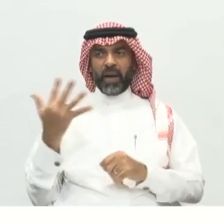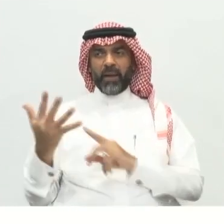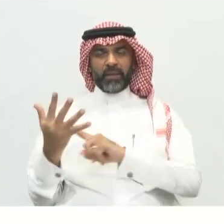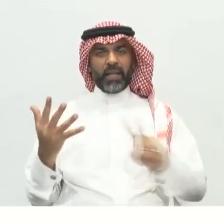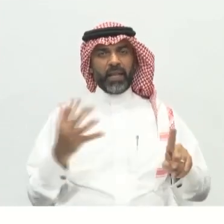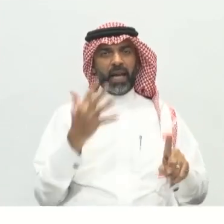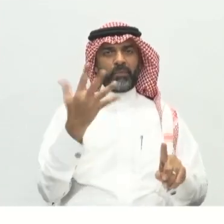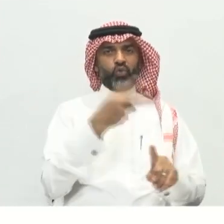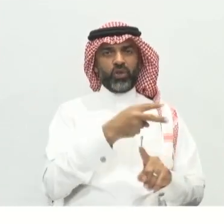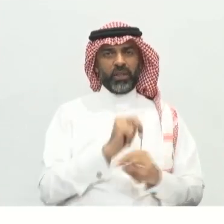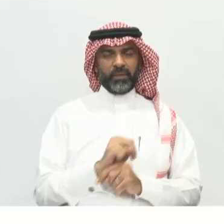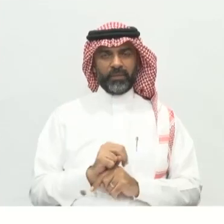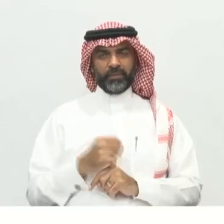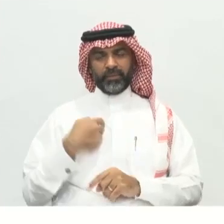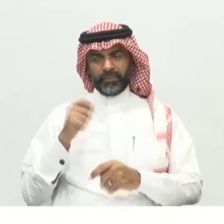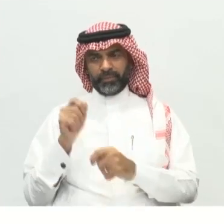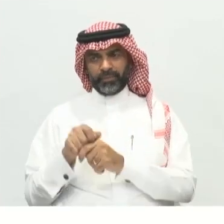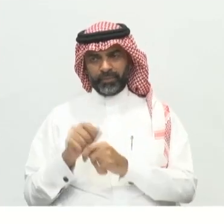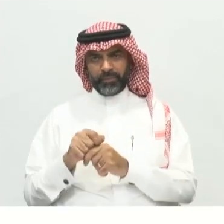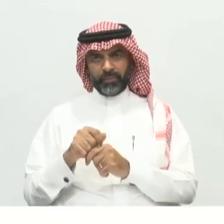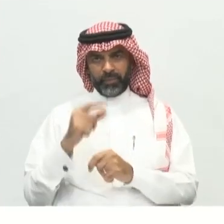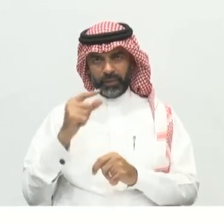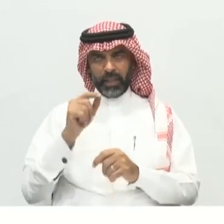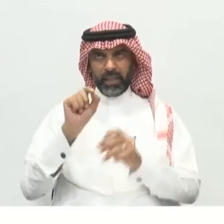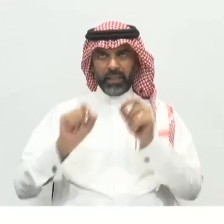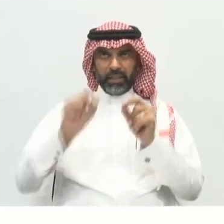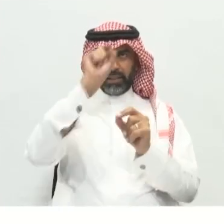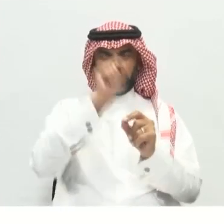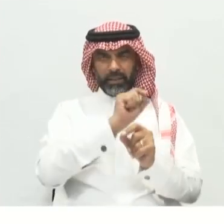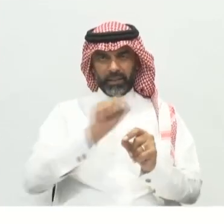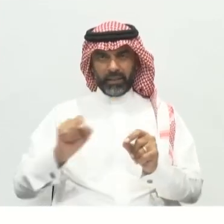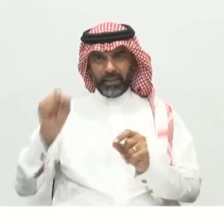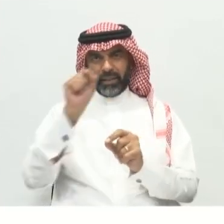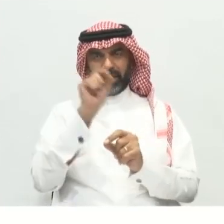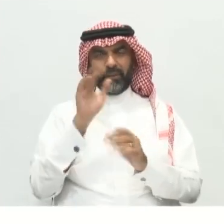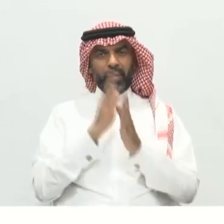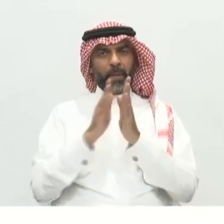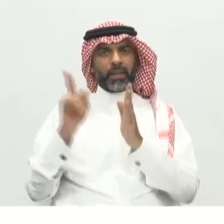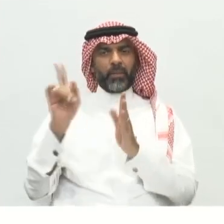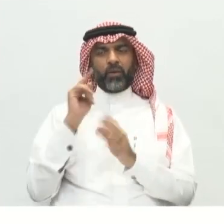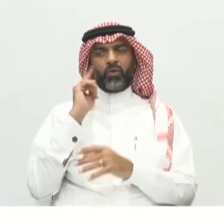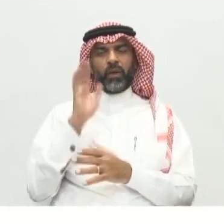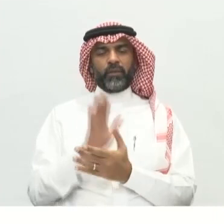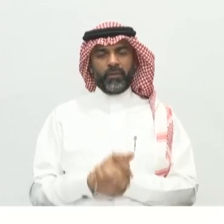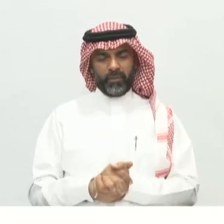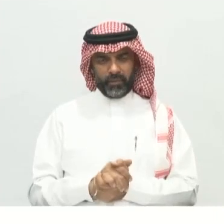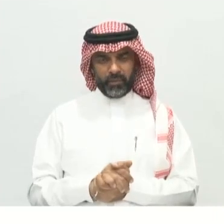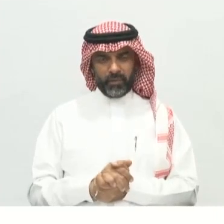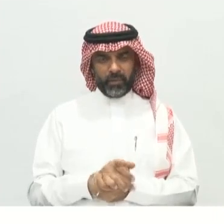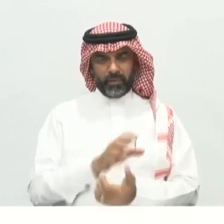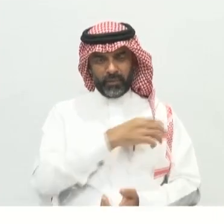وحده انشانا داله رسم نقاط باستخدام مكتبه المات بلوت في عند استخدام خوارزميه الحل